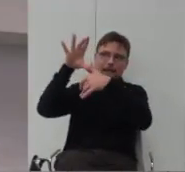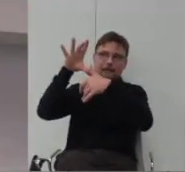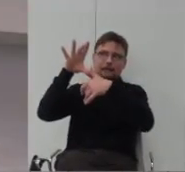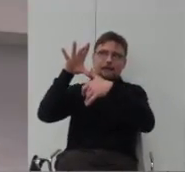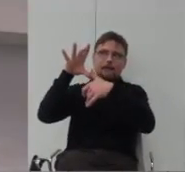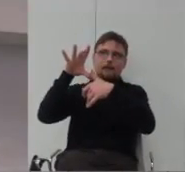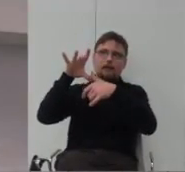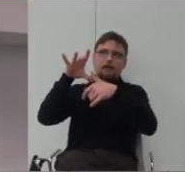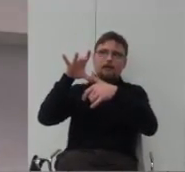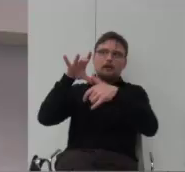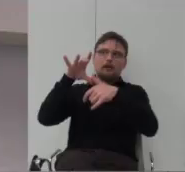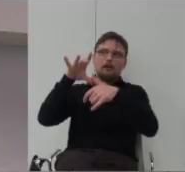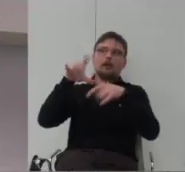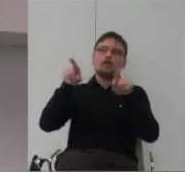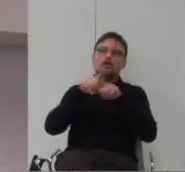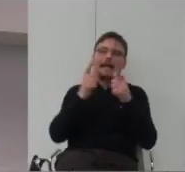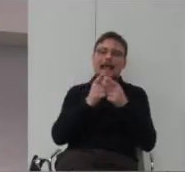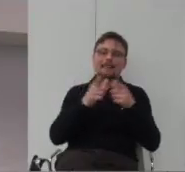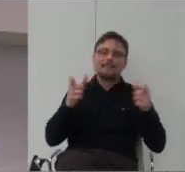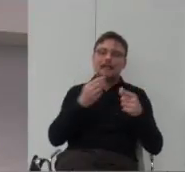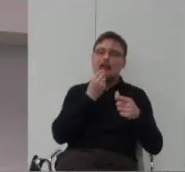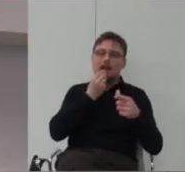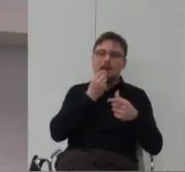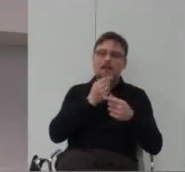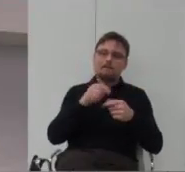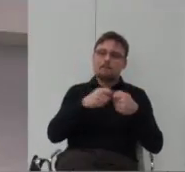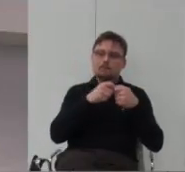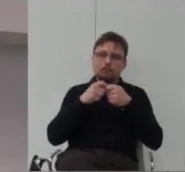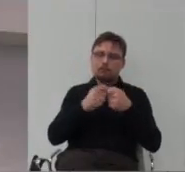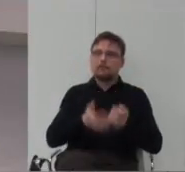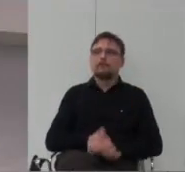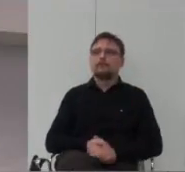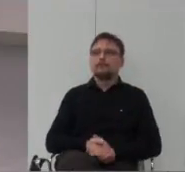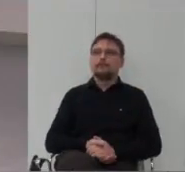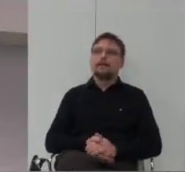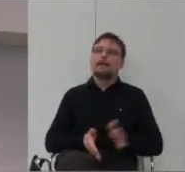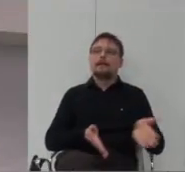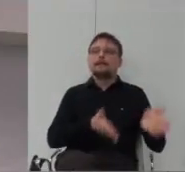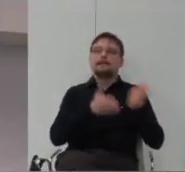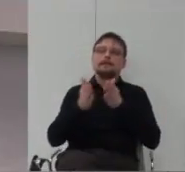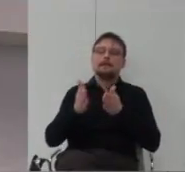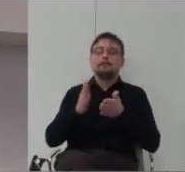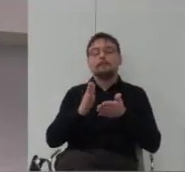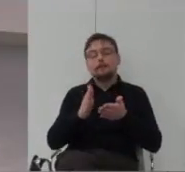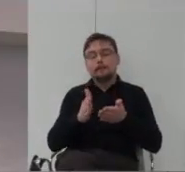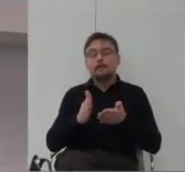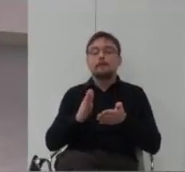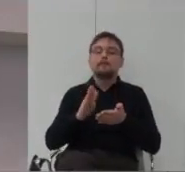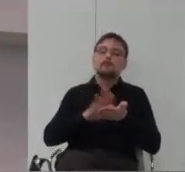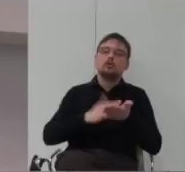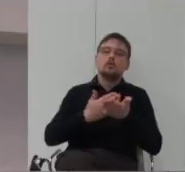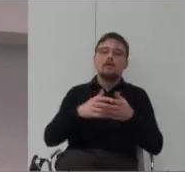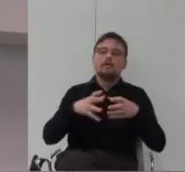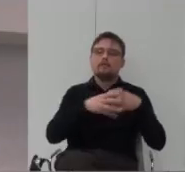No i widok na przestrzenie wspólne, czyli tą klatkę schodową oraz te